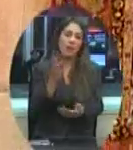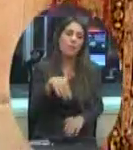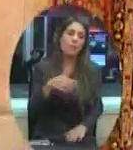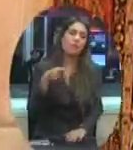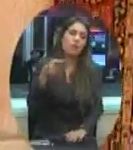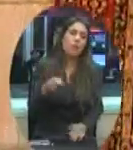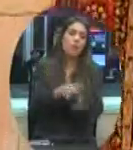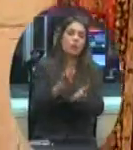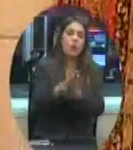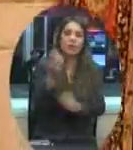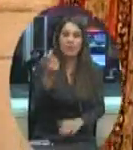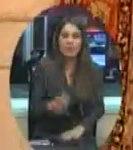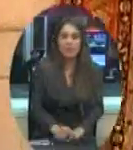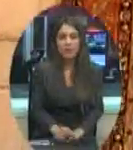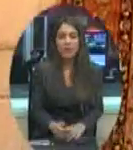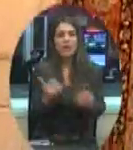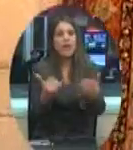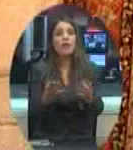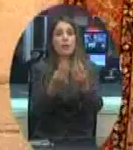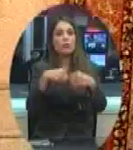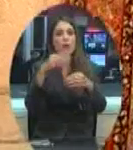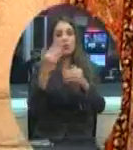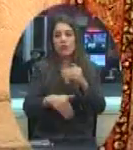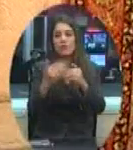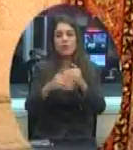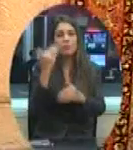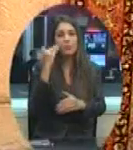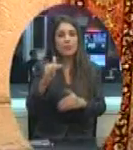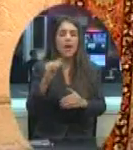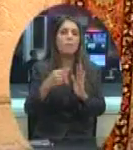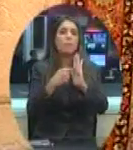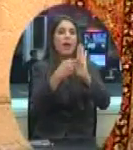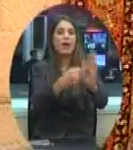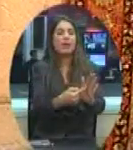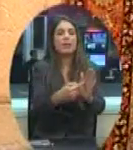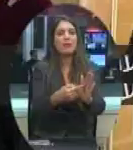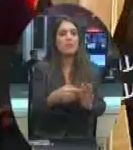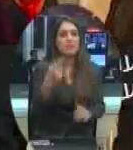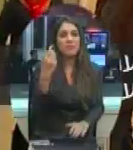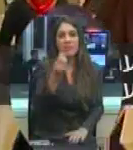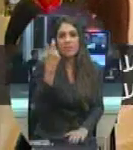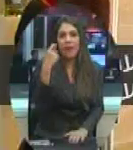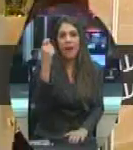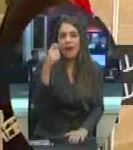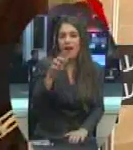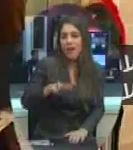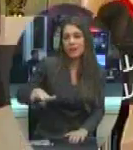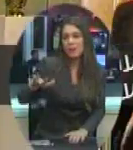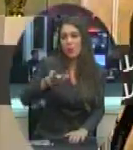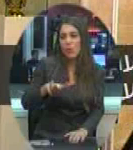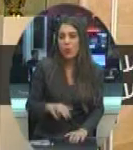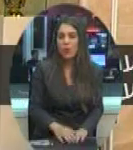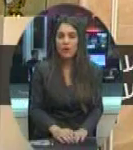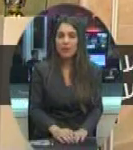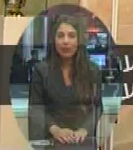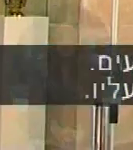כך. היום המשפחה סוף סוף התבשרה על חשיפת הפריט היקר לעיני הציבור. שטיח מאוד ישן, בטח